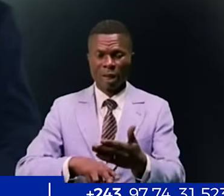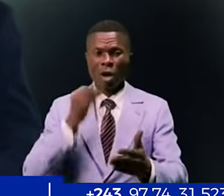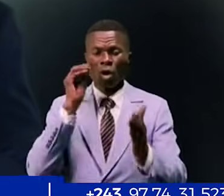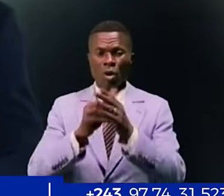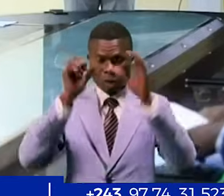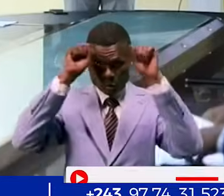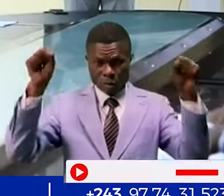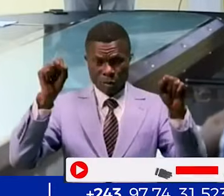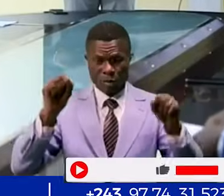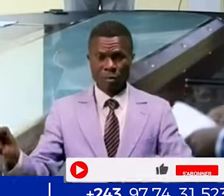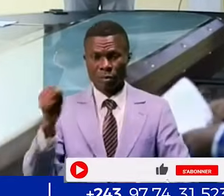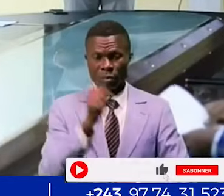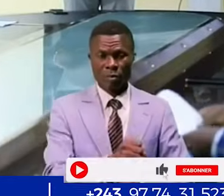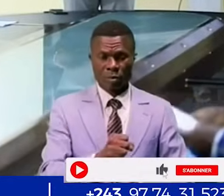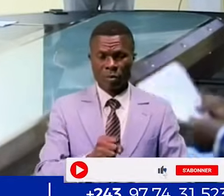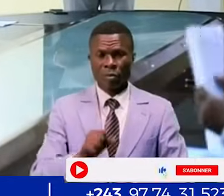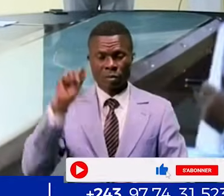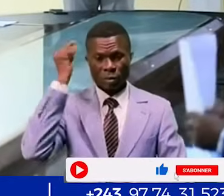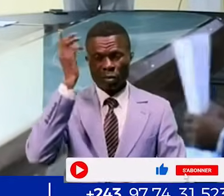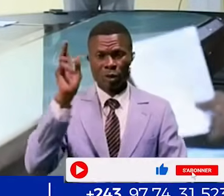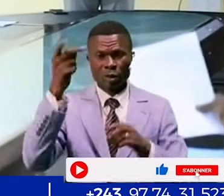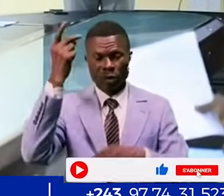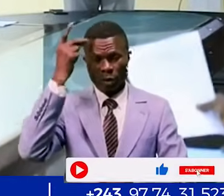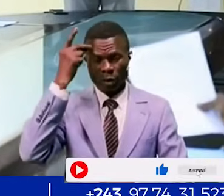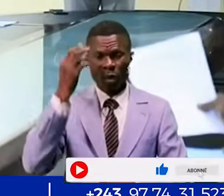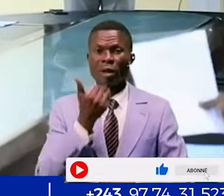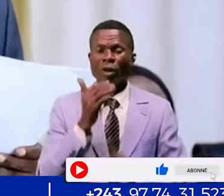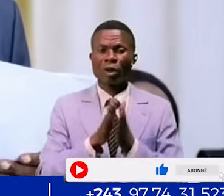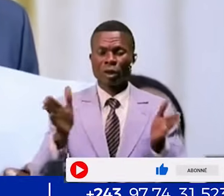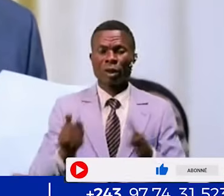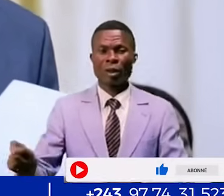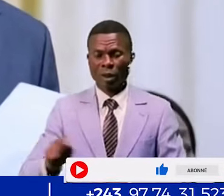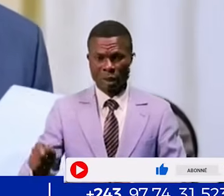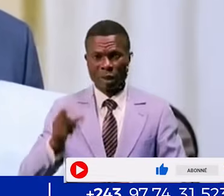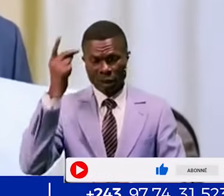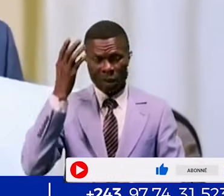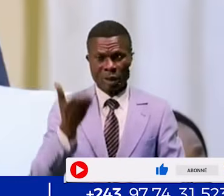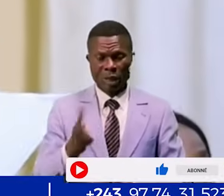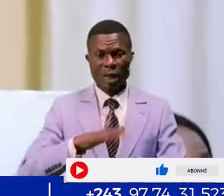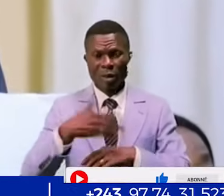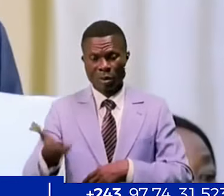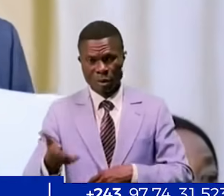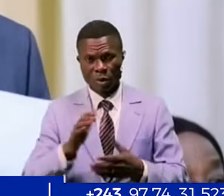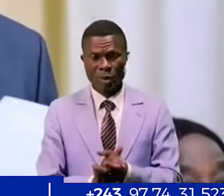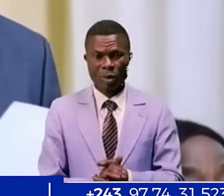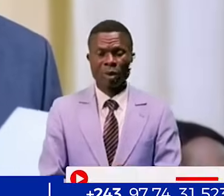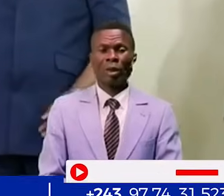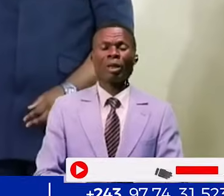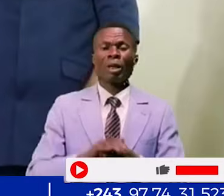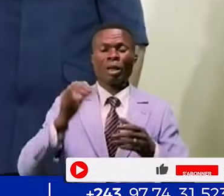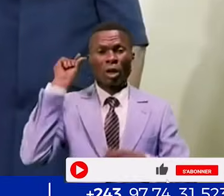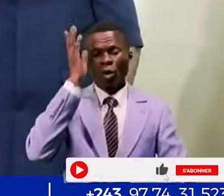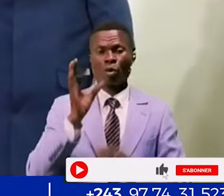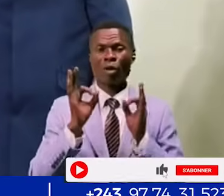présidentielle portant investiture du gouverneur de Kinshasa par l'inspecteur territorial de Kinshasa. Ensuite, le nouveau locataire